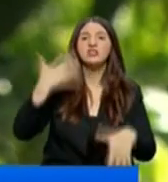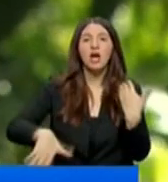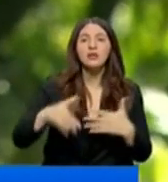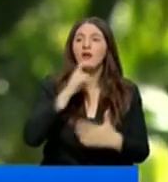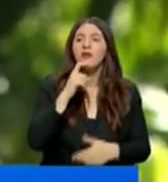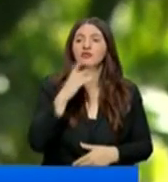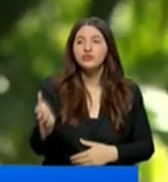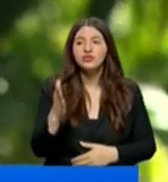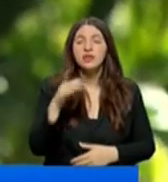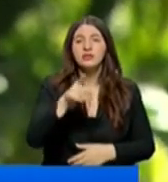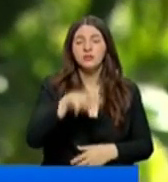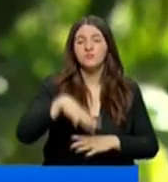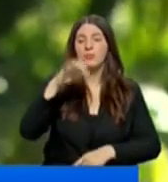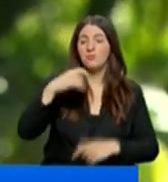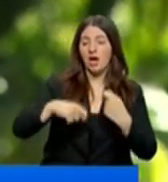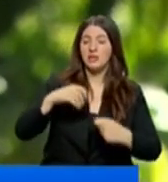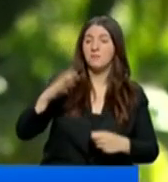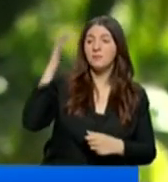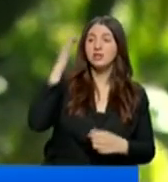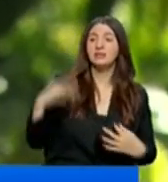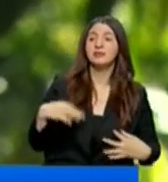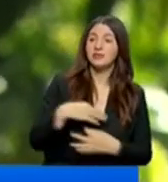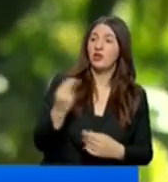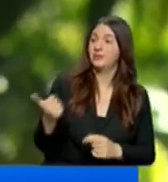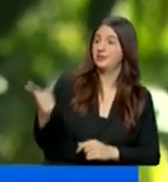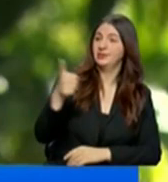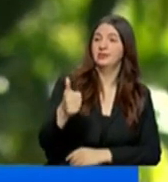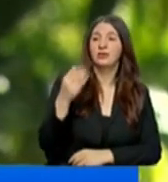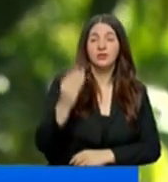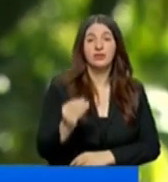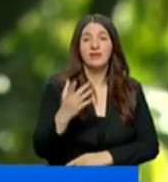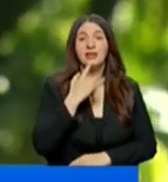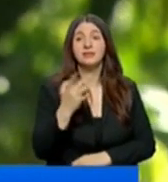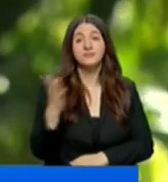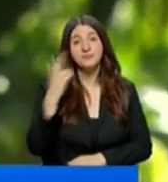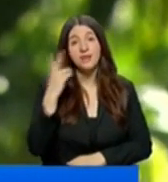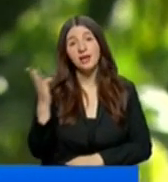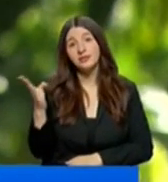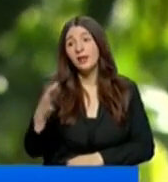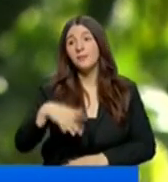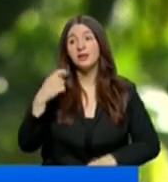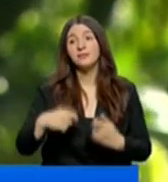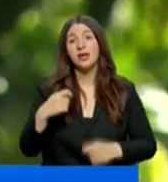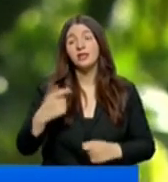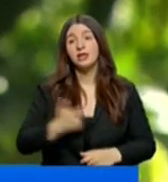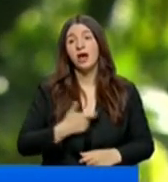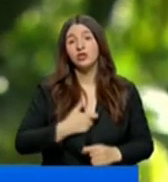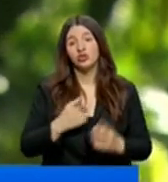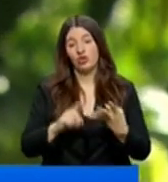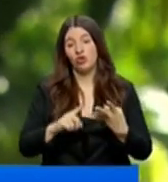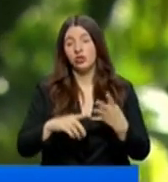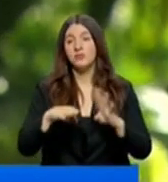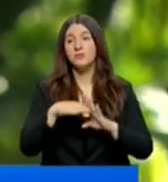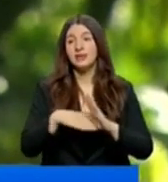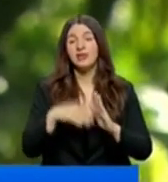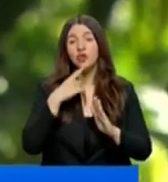yanlış. Siz bankanın başına saygınlı olan bir kişiyi getirirseniz ve derseniz ki bak, Merkez Bankası Kanunu 4. maddesi diyor